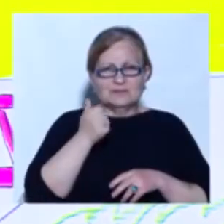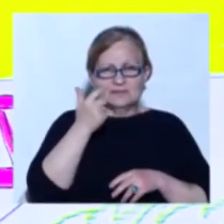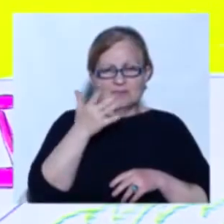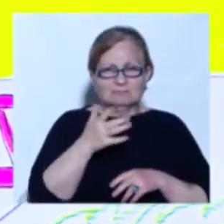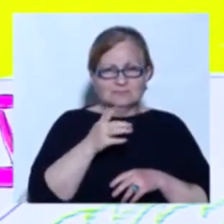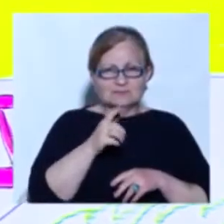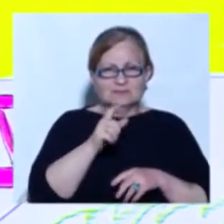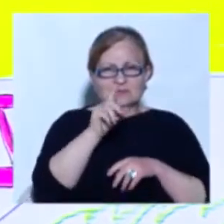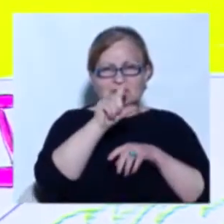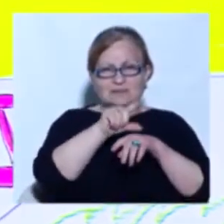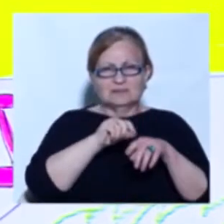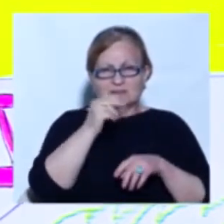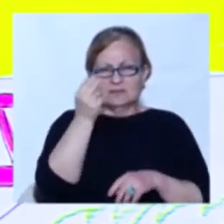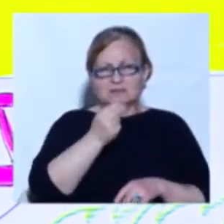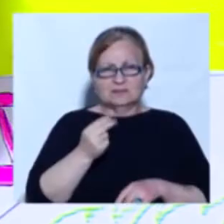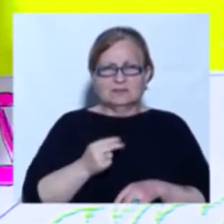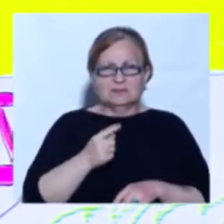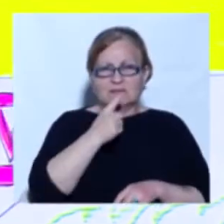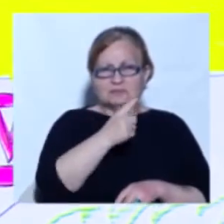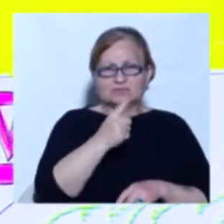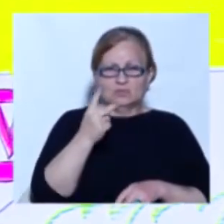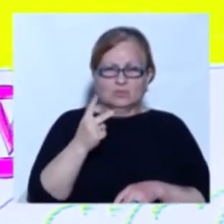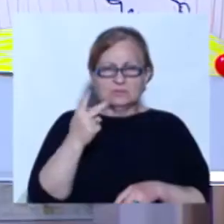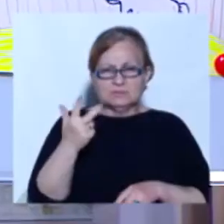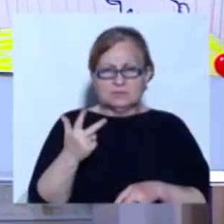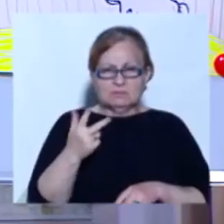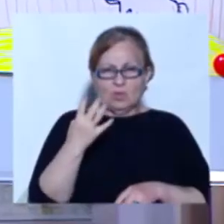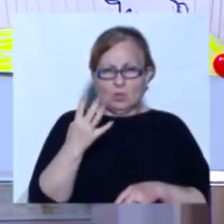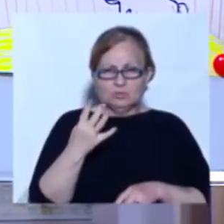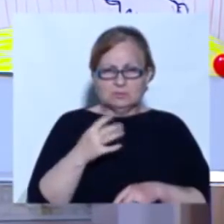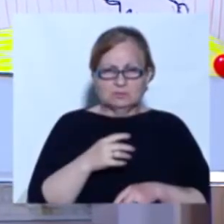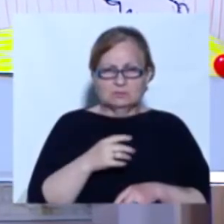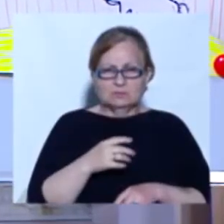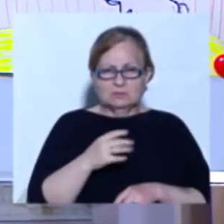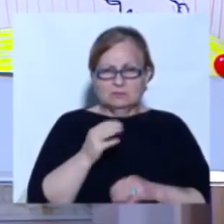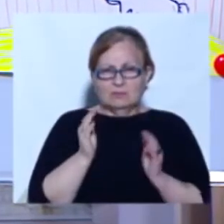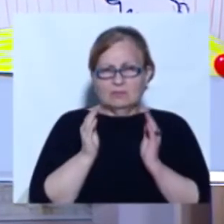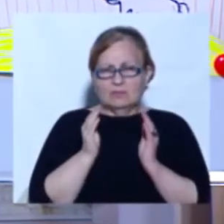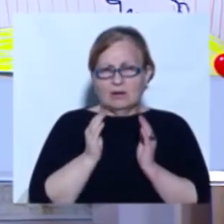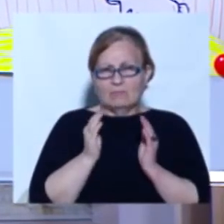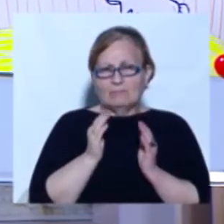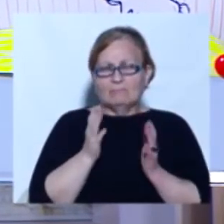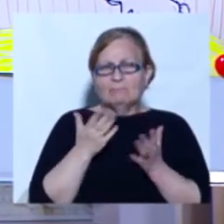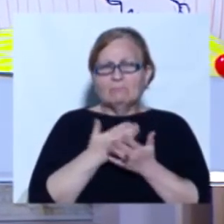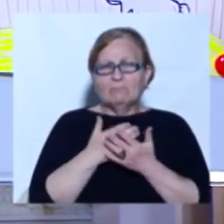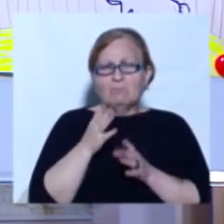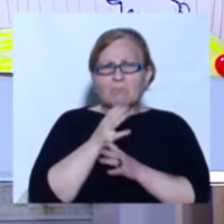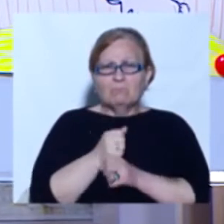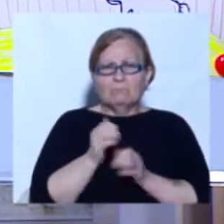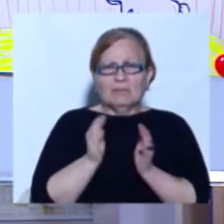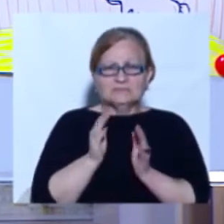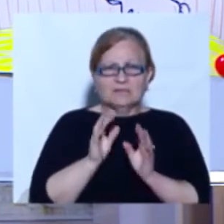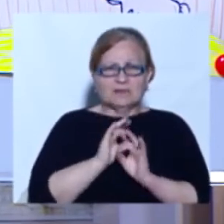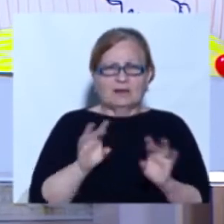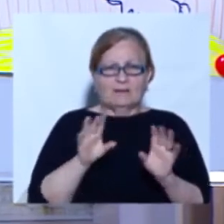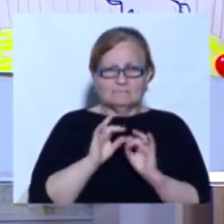კომიქსის ნახატი არის. 1, 2, 3 და 4. 4 პატარა ამბავი არის გადაბმული, ხო?